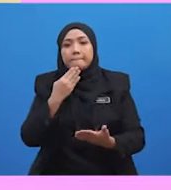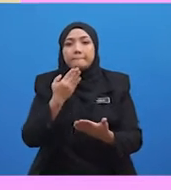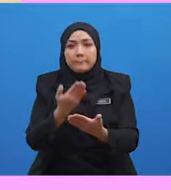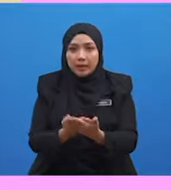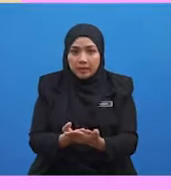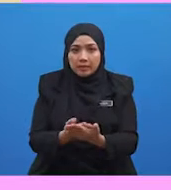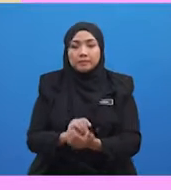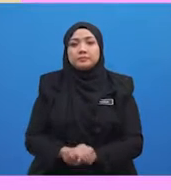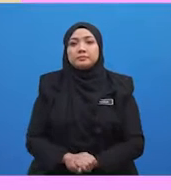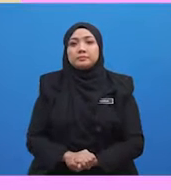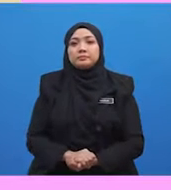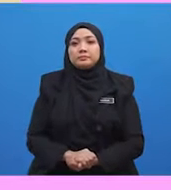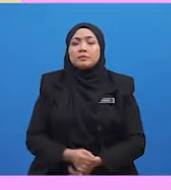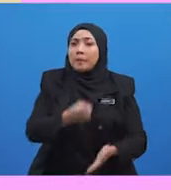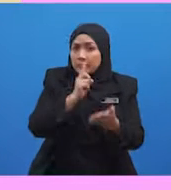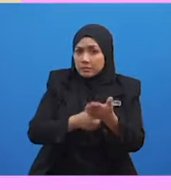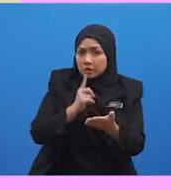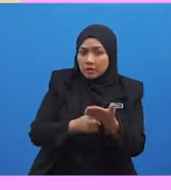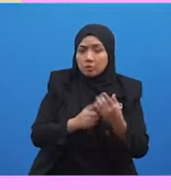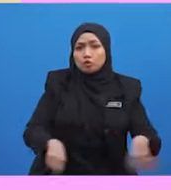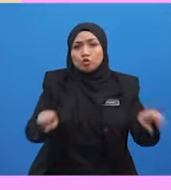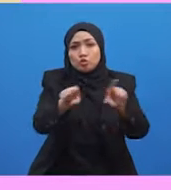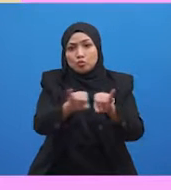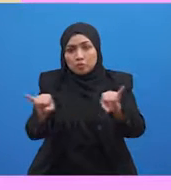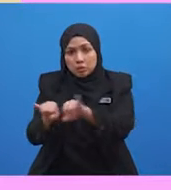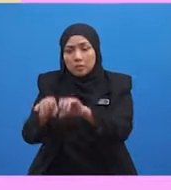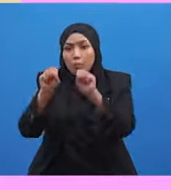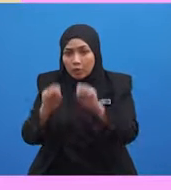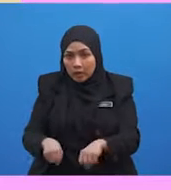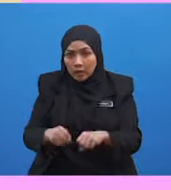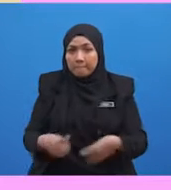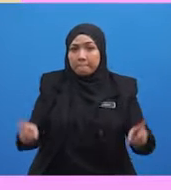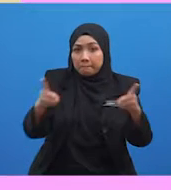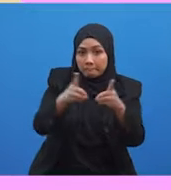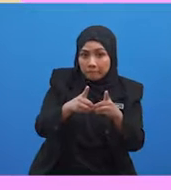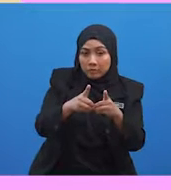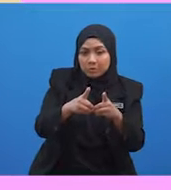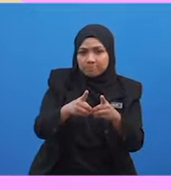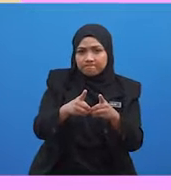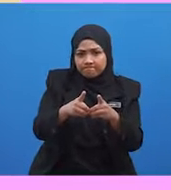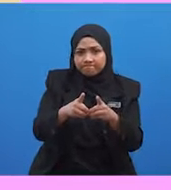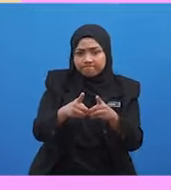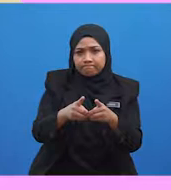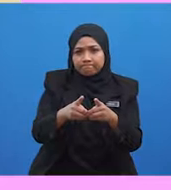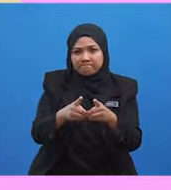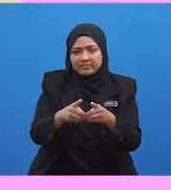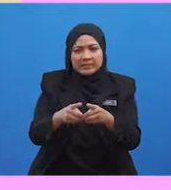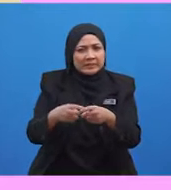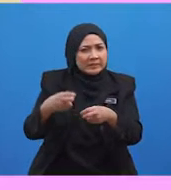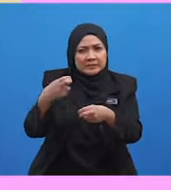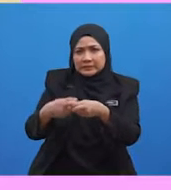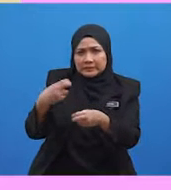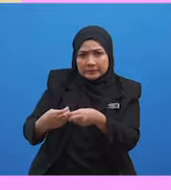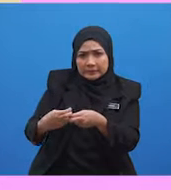Perbincangan juga boleh menemui jalan buntu sekiranya ahli kumpulan bersikap